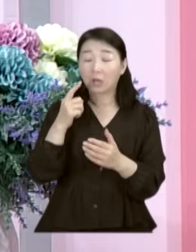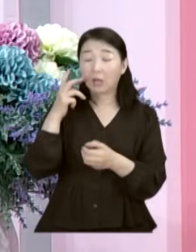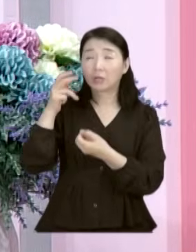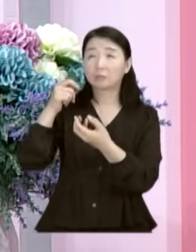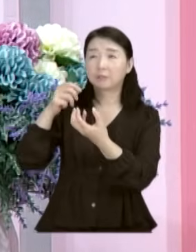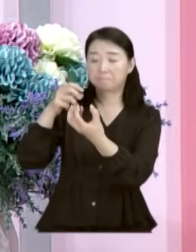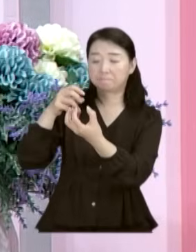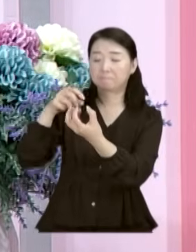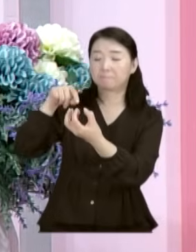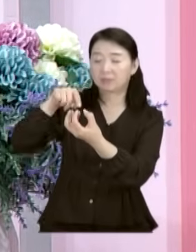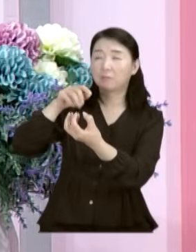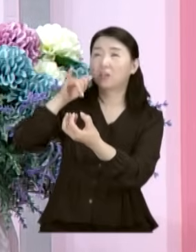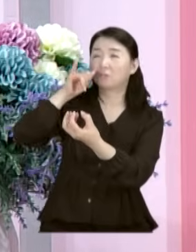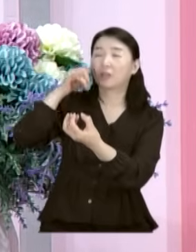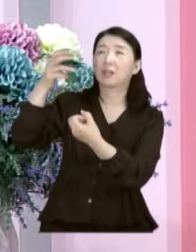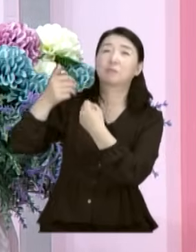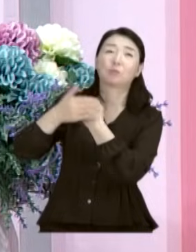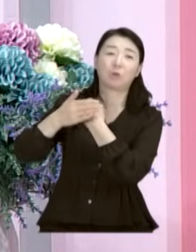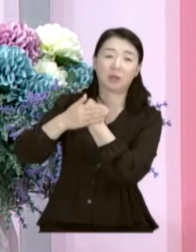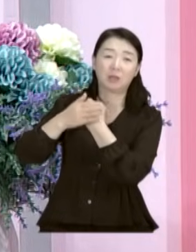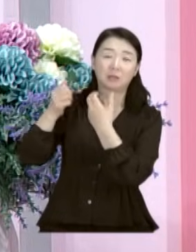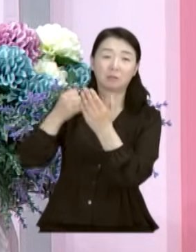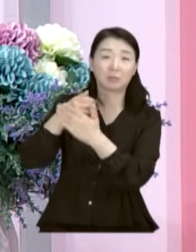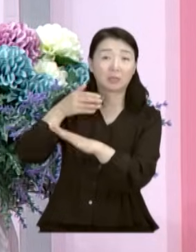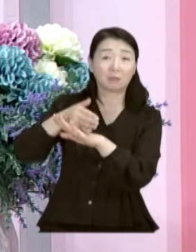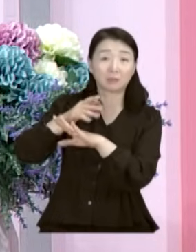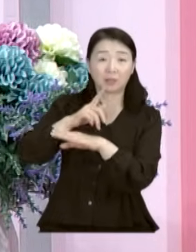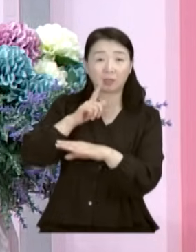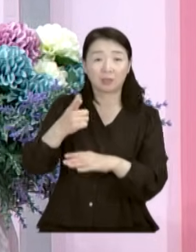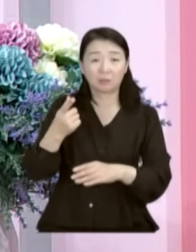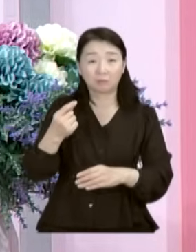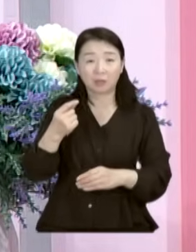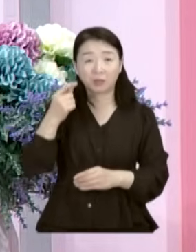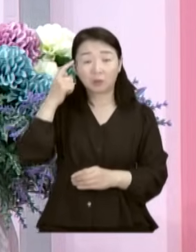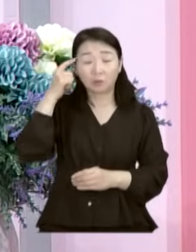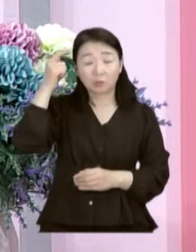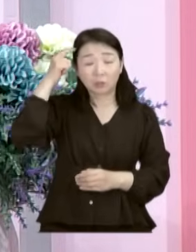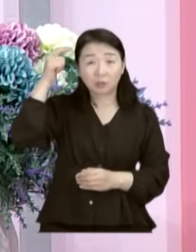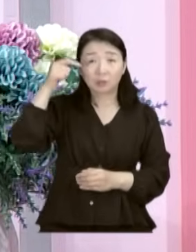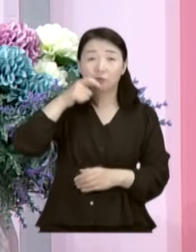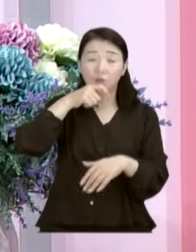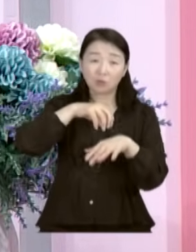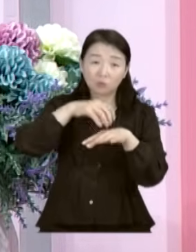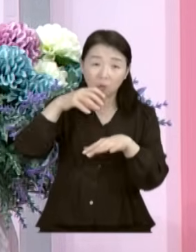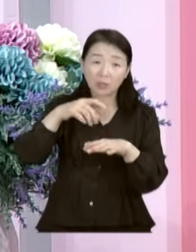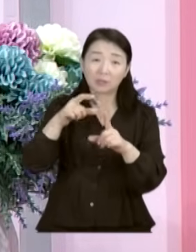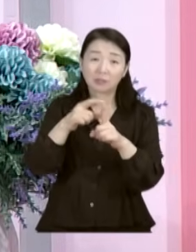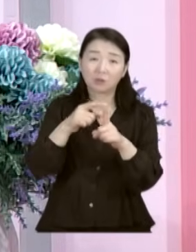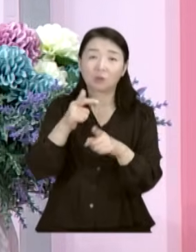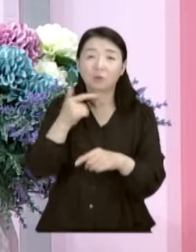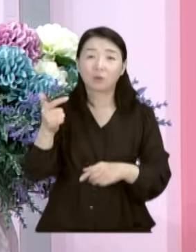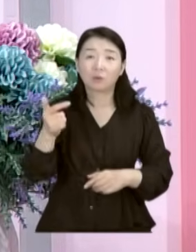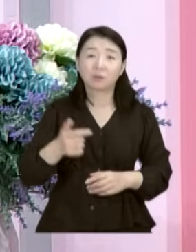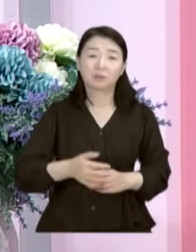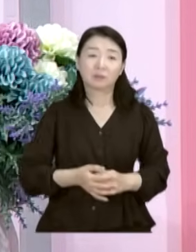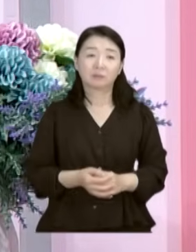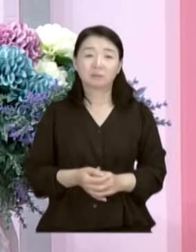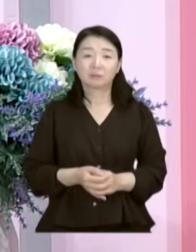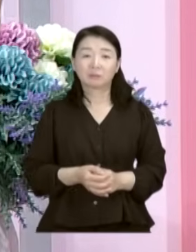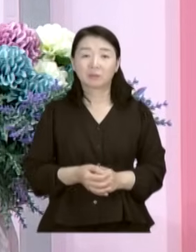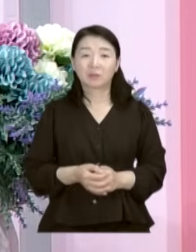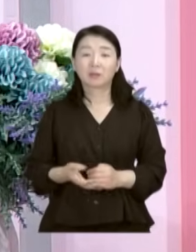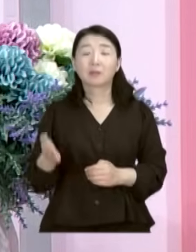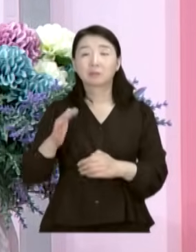하나님이 잡아주고 계시는구나 잡아주고 계셔서 너무 감사하다 그러니까 저희는 아미를 뇌종양 뭐이 단어가